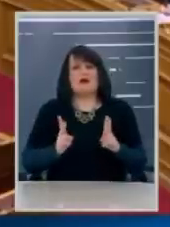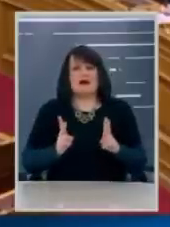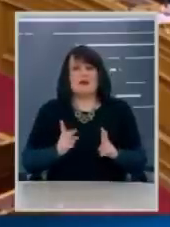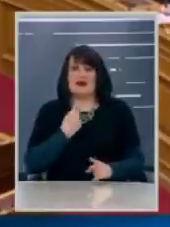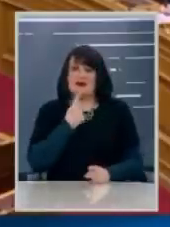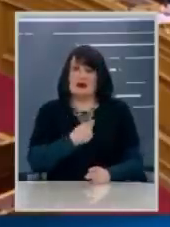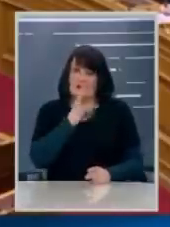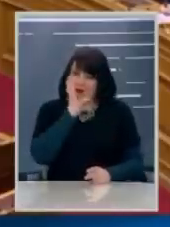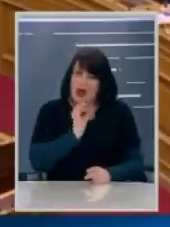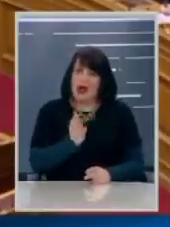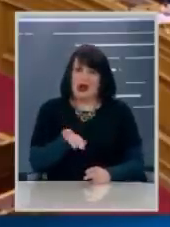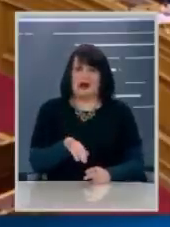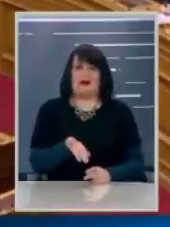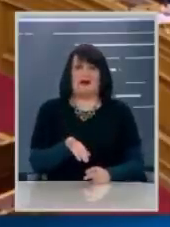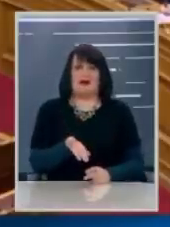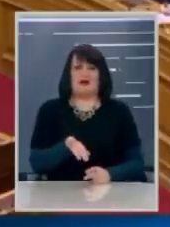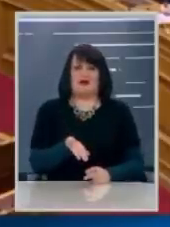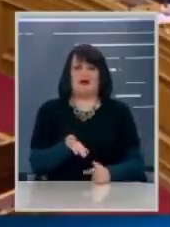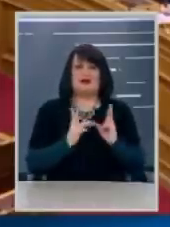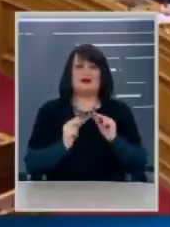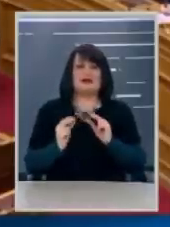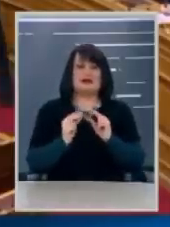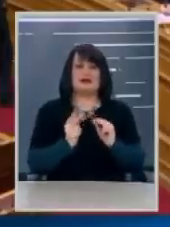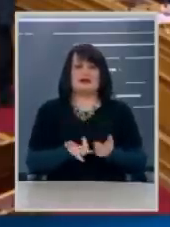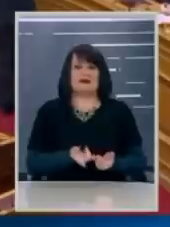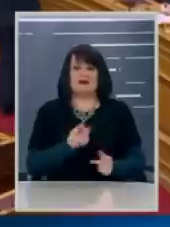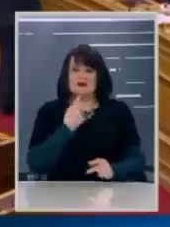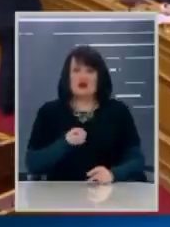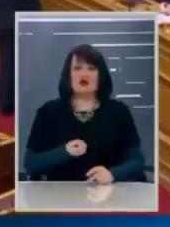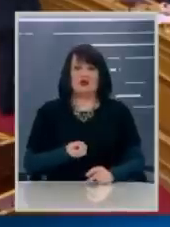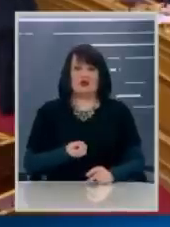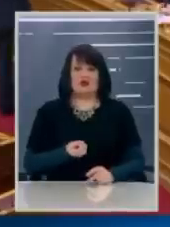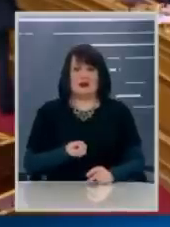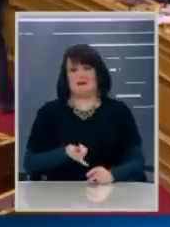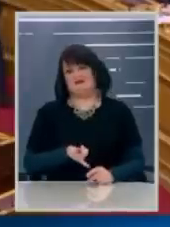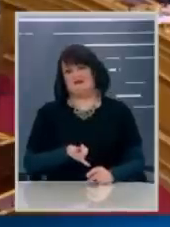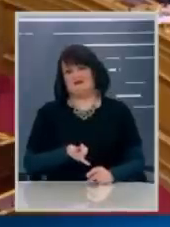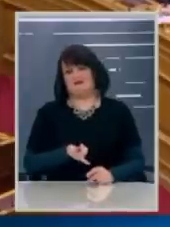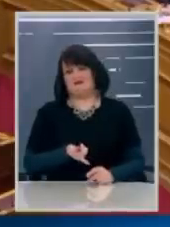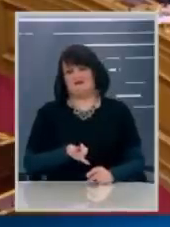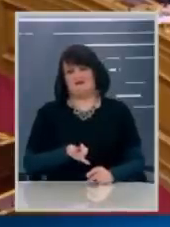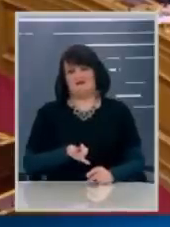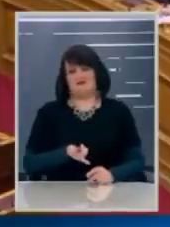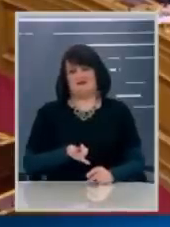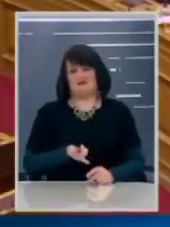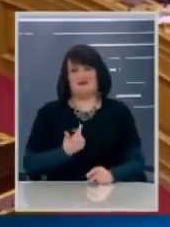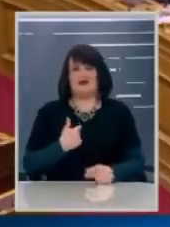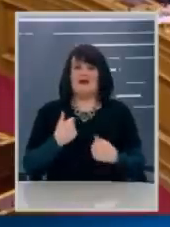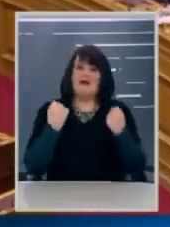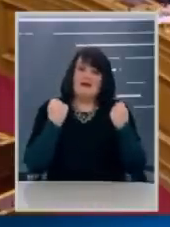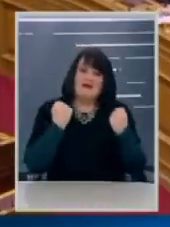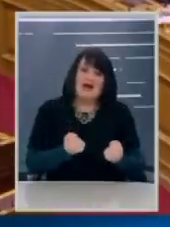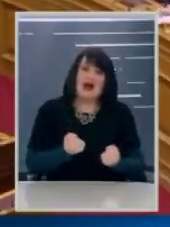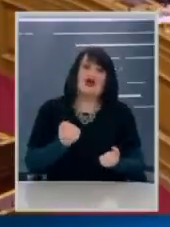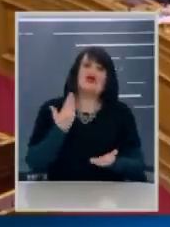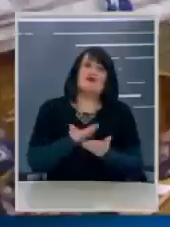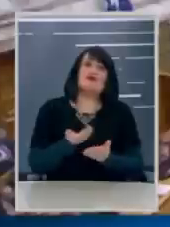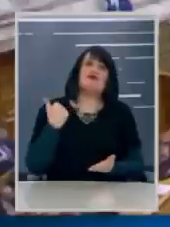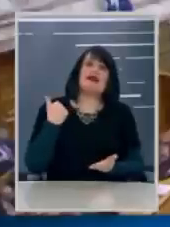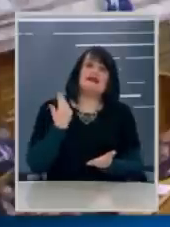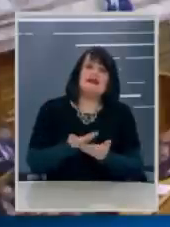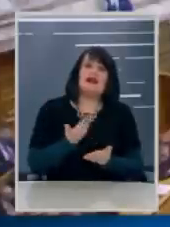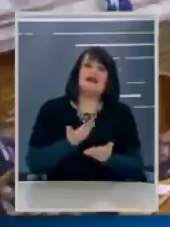την αλήθεια, έστω σε μια τέτοια συζήτηση, υπό τόση κρίση και κάτω από το βάρος απέτησης νέων μέτρων.